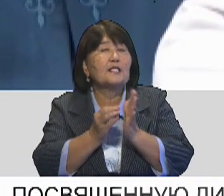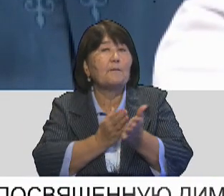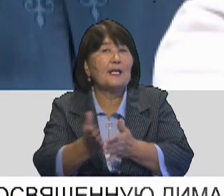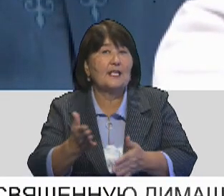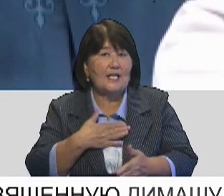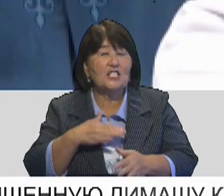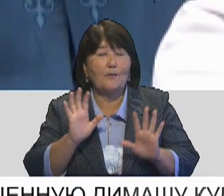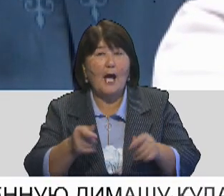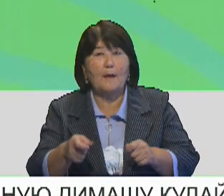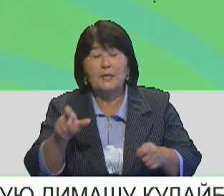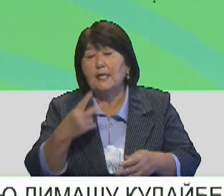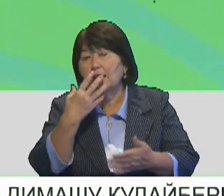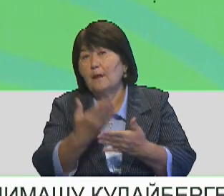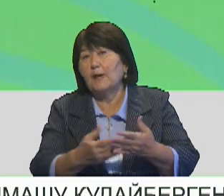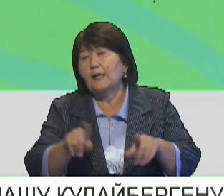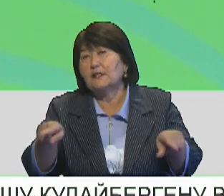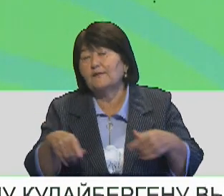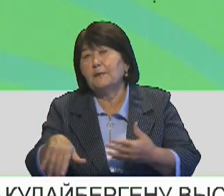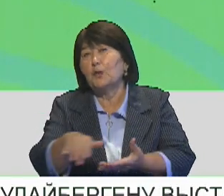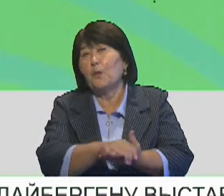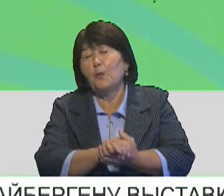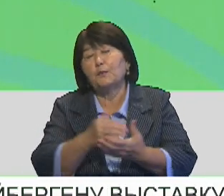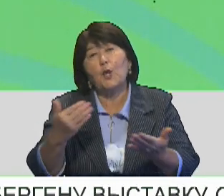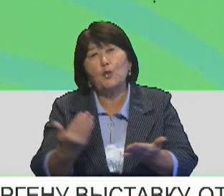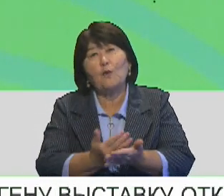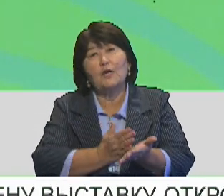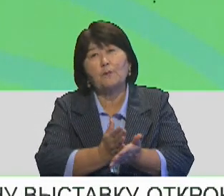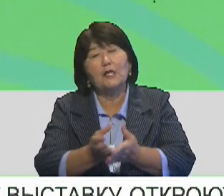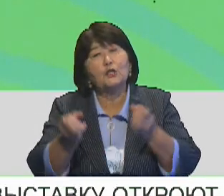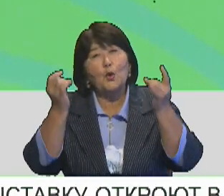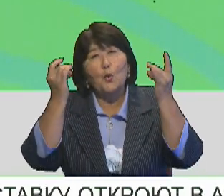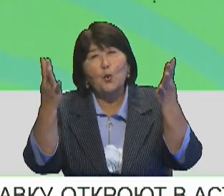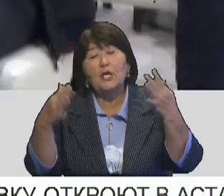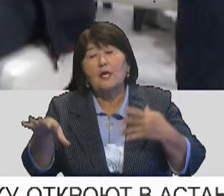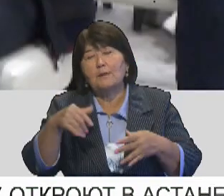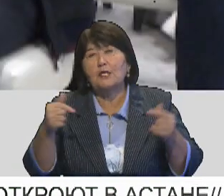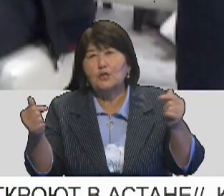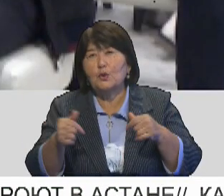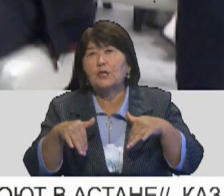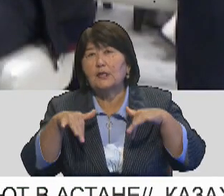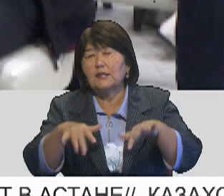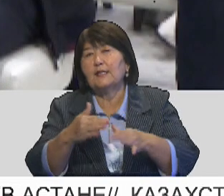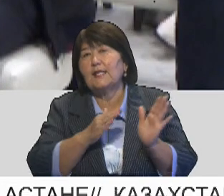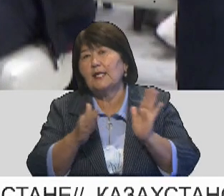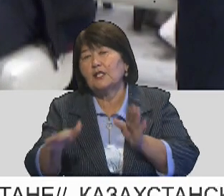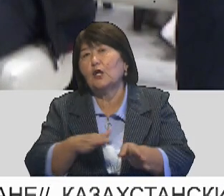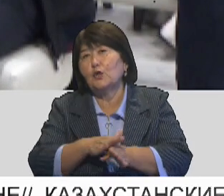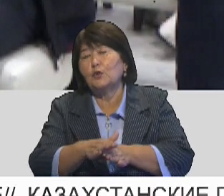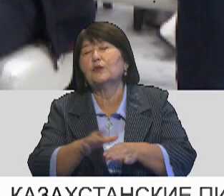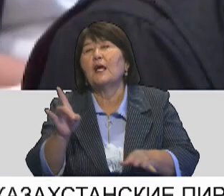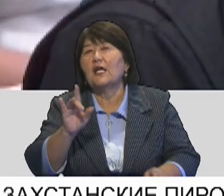нашего президента. Это показатель формирования в обществе новой политической культуры. Мы четко следуем ему, поэтапно реализуем